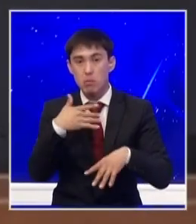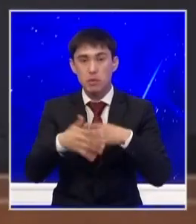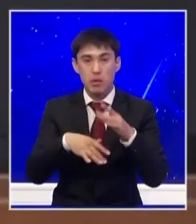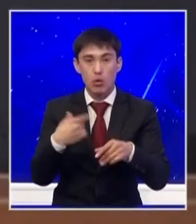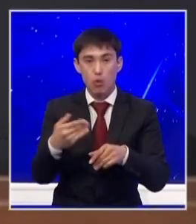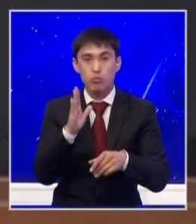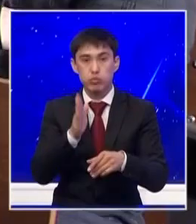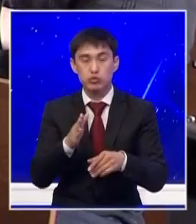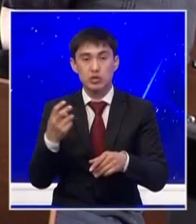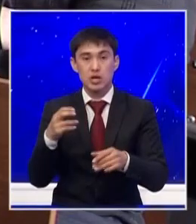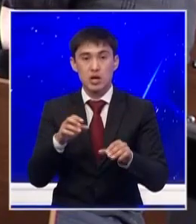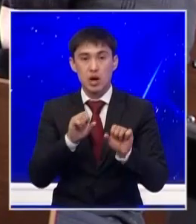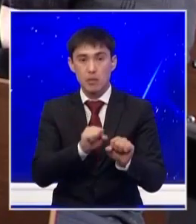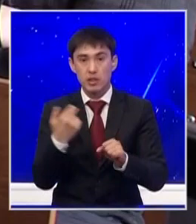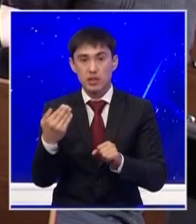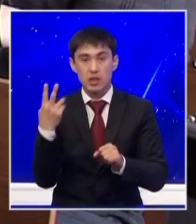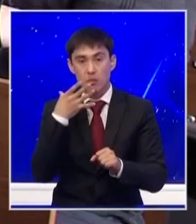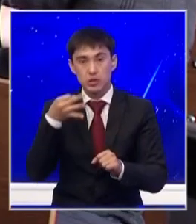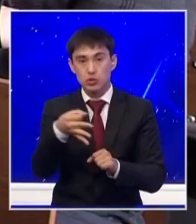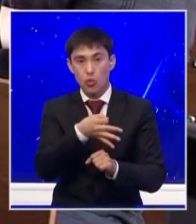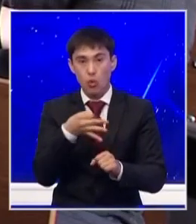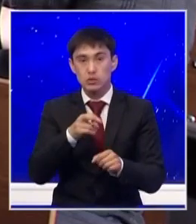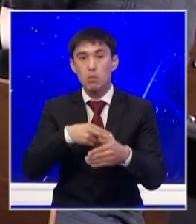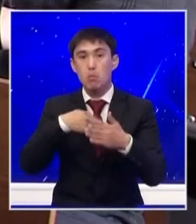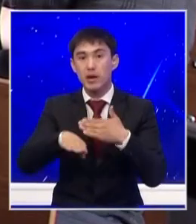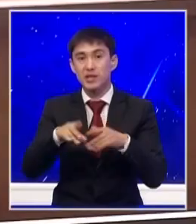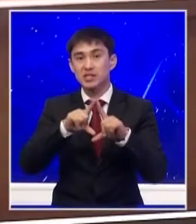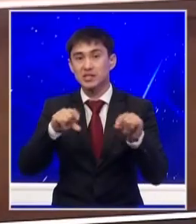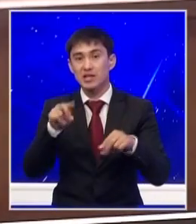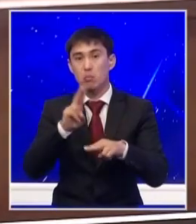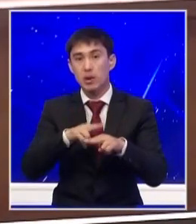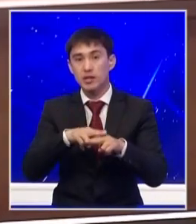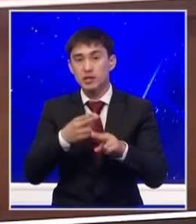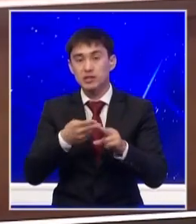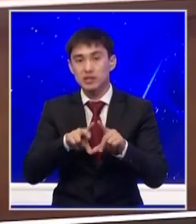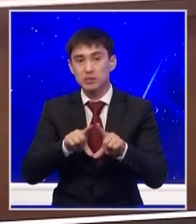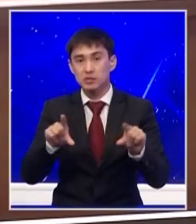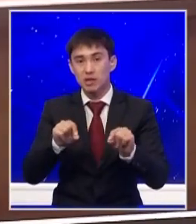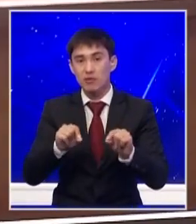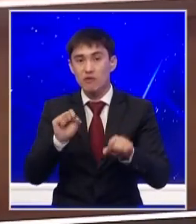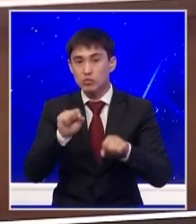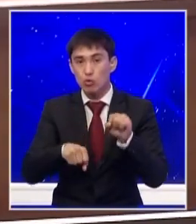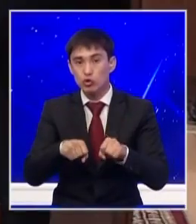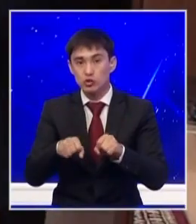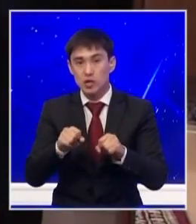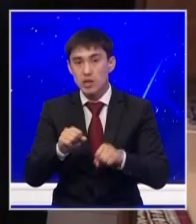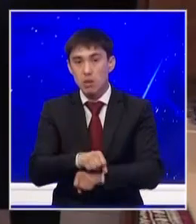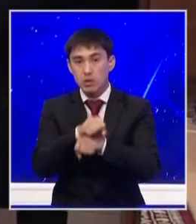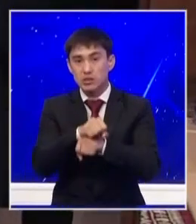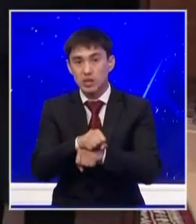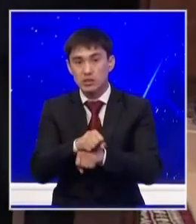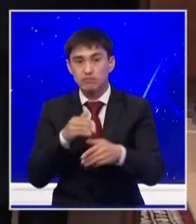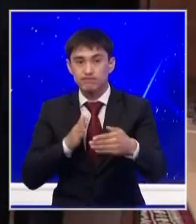беспорядков он будучи комендантом Алматинской области покинул здание департамента полиции тем самым дав возможность демонстрантам